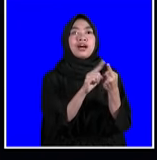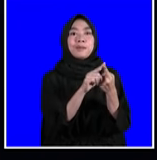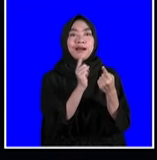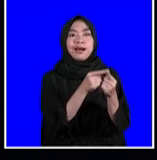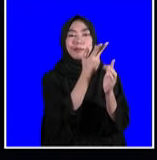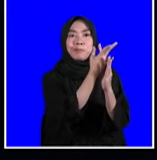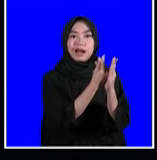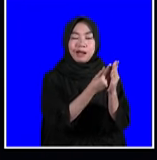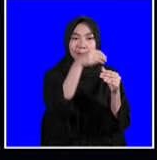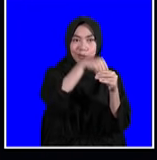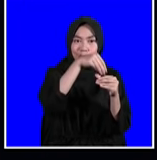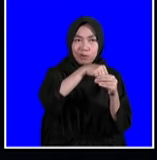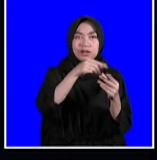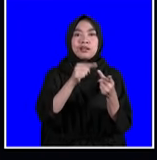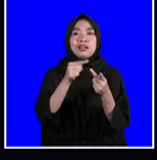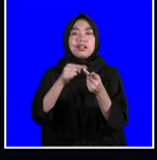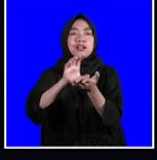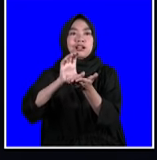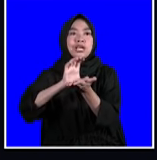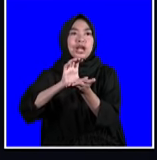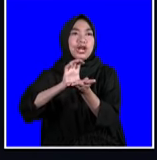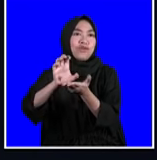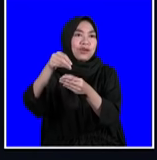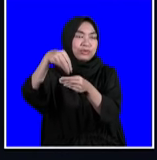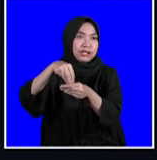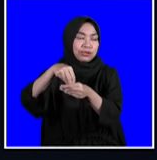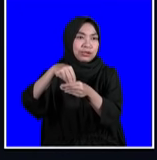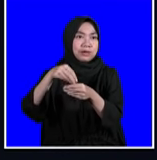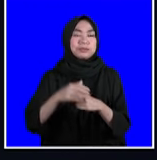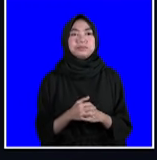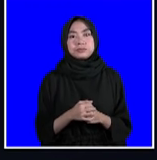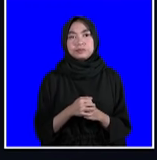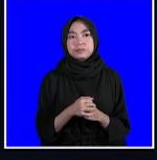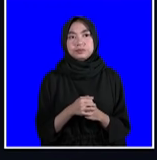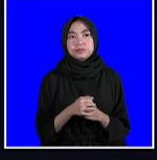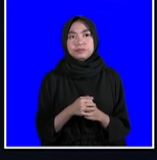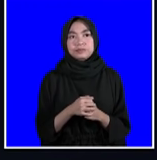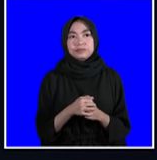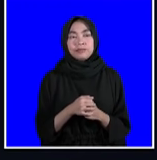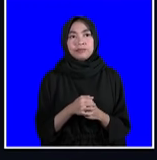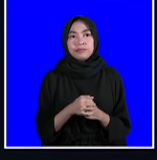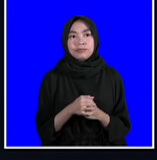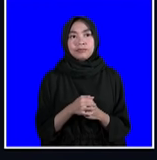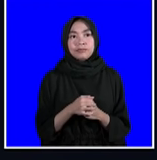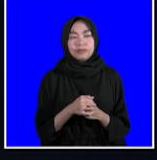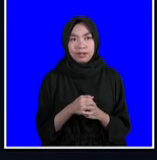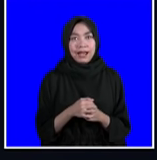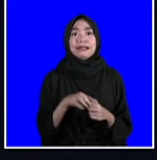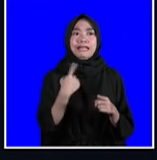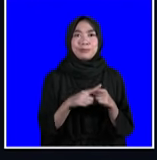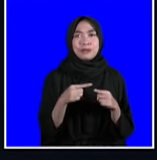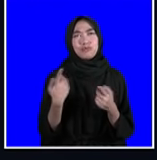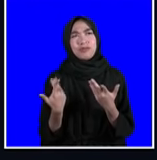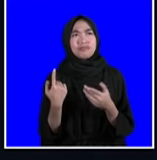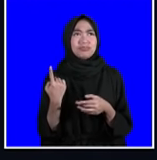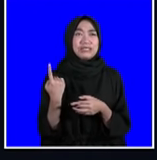berinvestasi. Meskipun tanpa tanggungan, sebenarnya seorang lajang tetap mempunyai kewajiban-kewajiban,